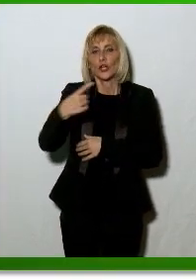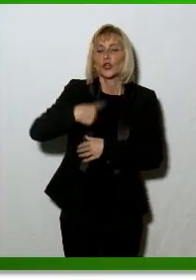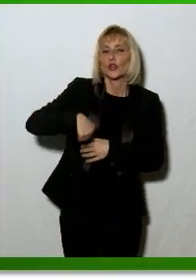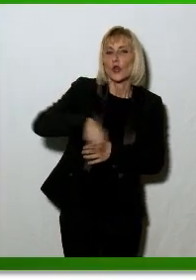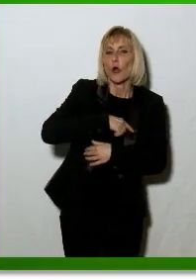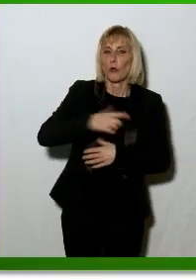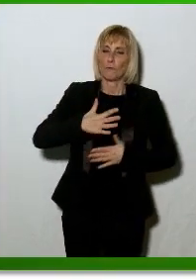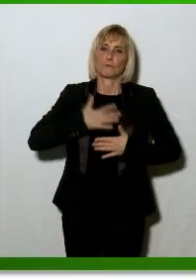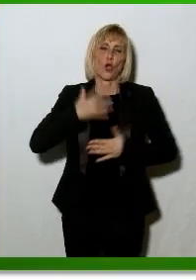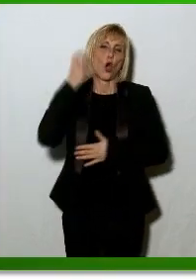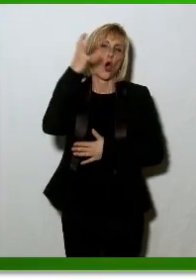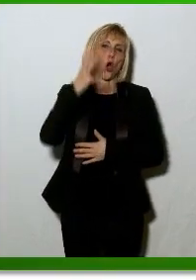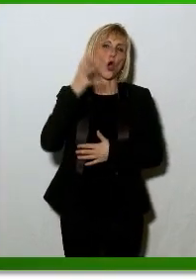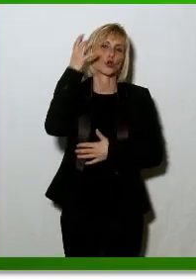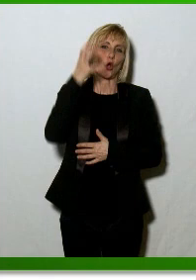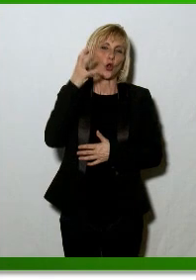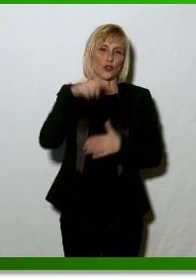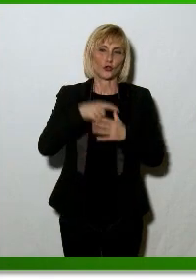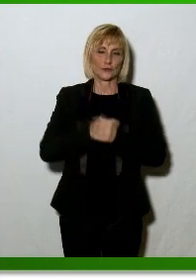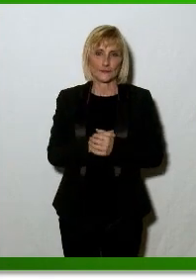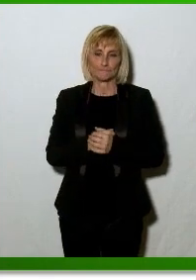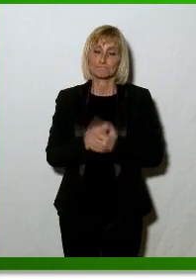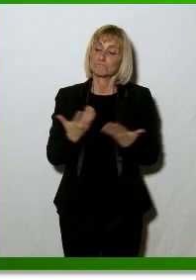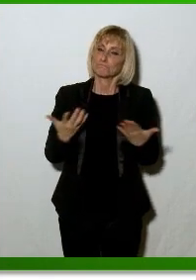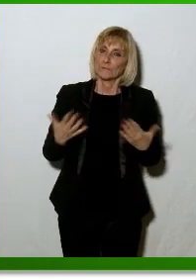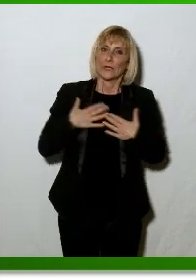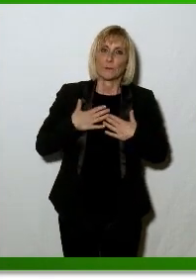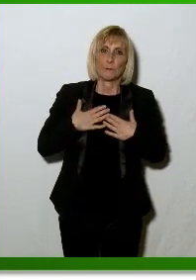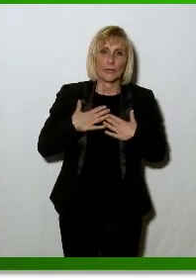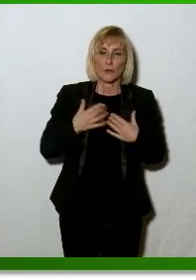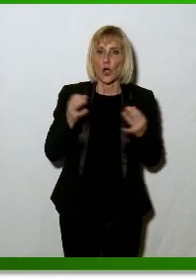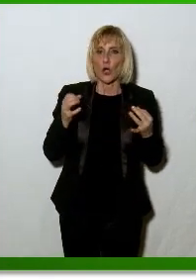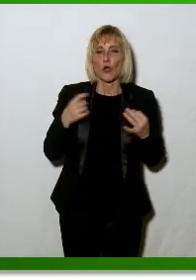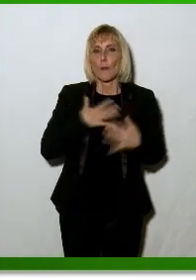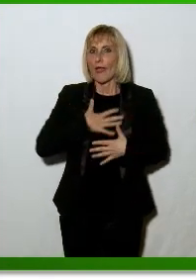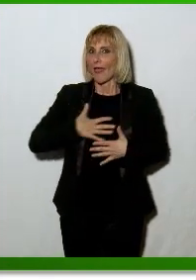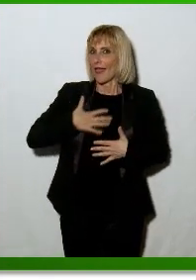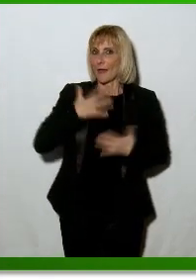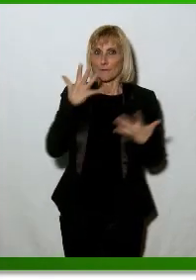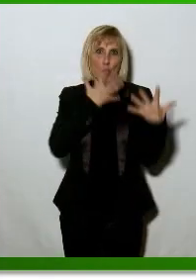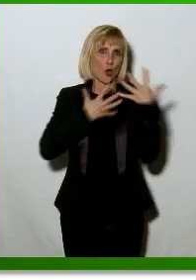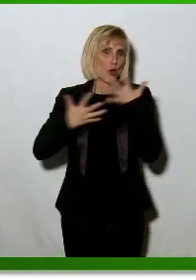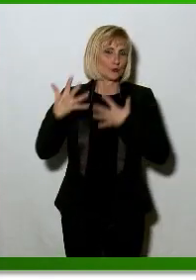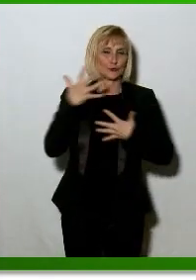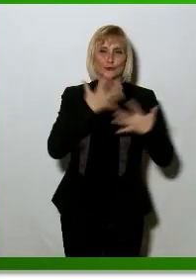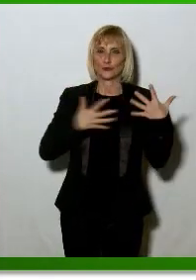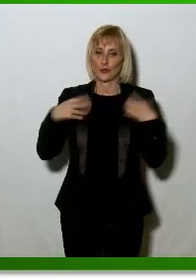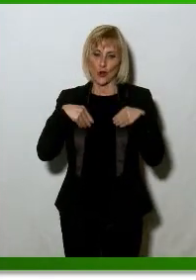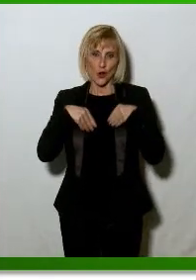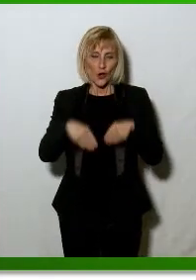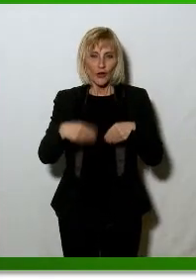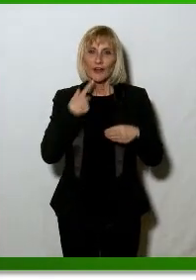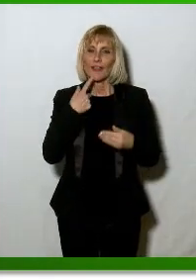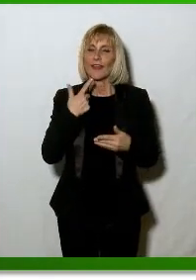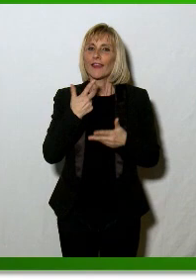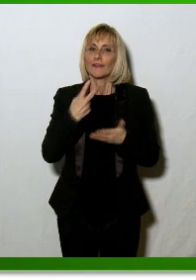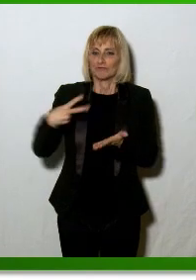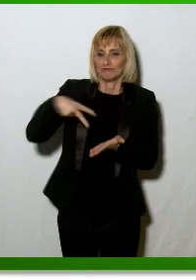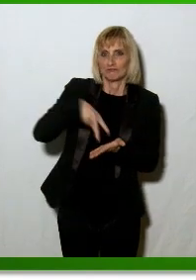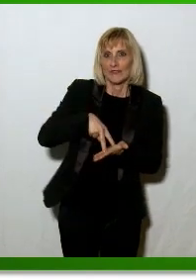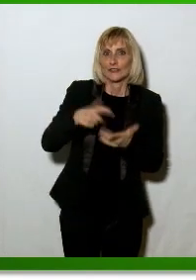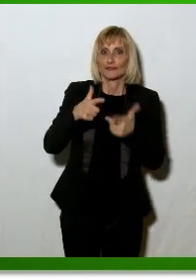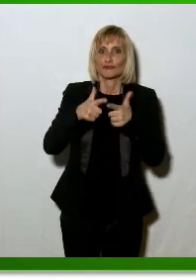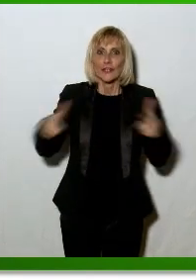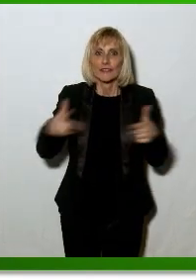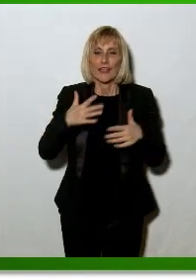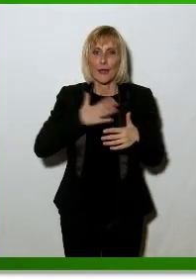come città orgogliosi ed è quindi per me una grandissima emozione essere proprio qua nella mia città nel nostro